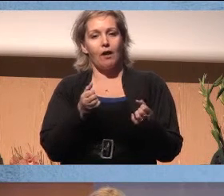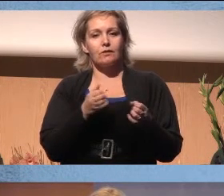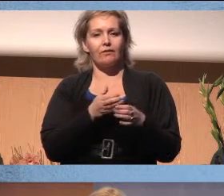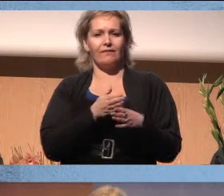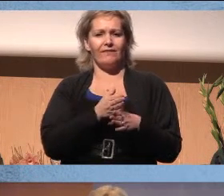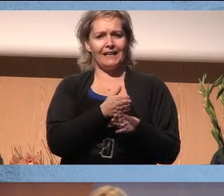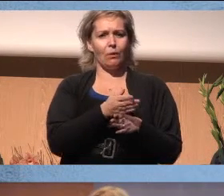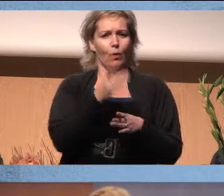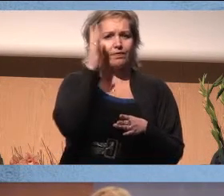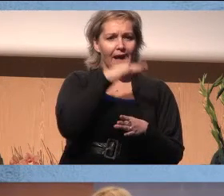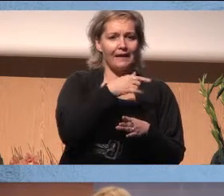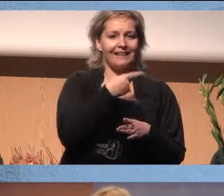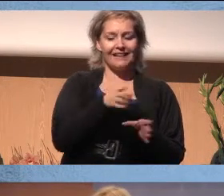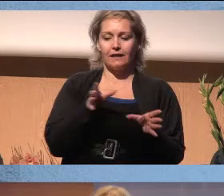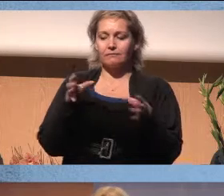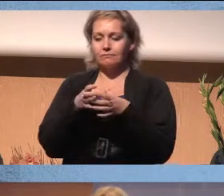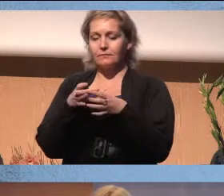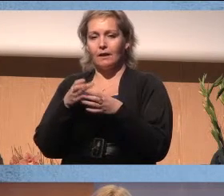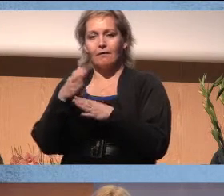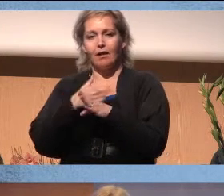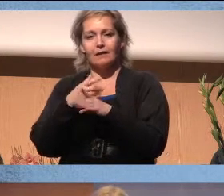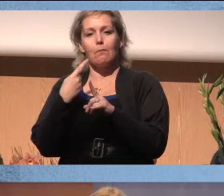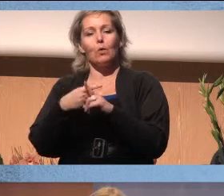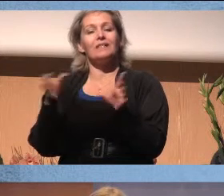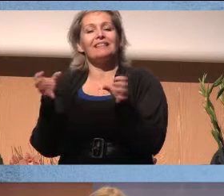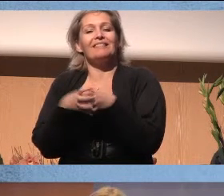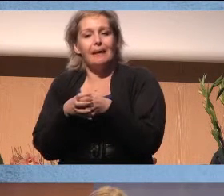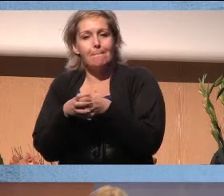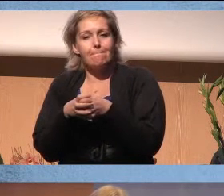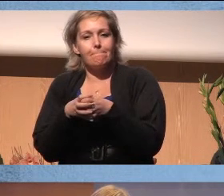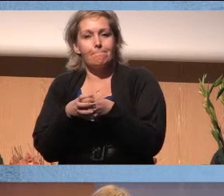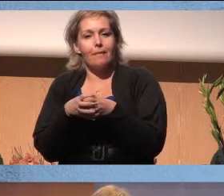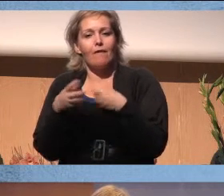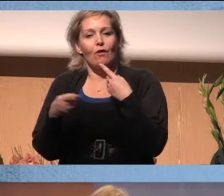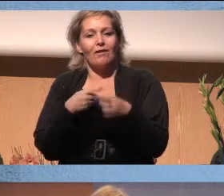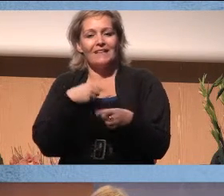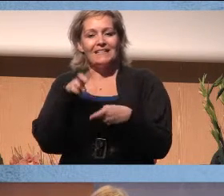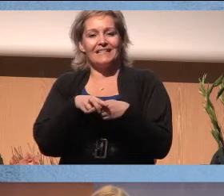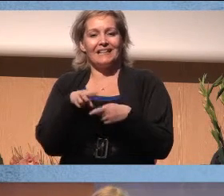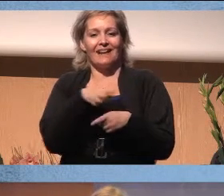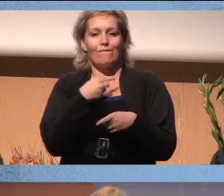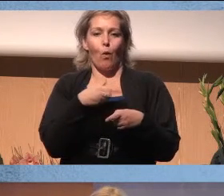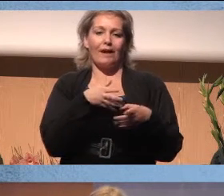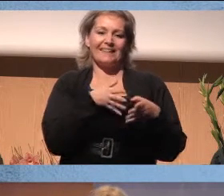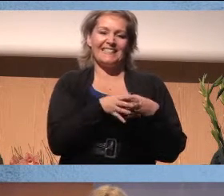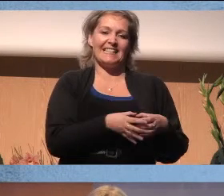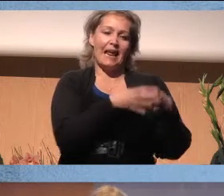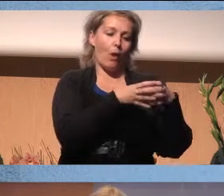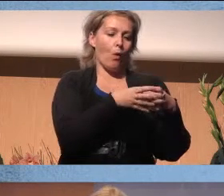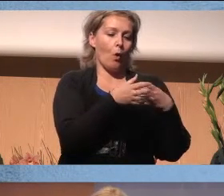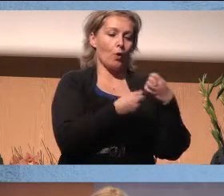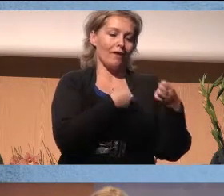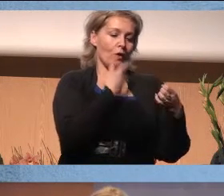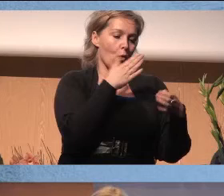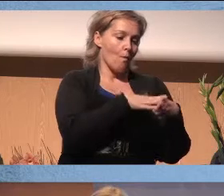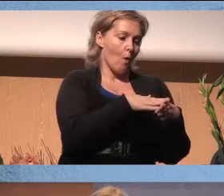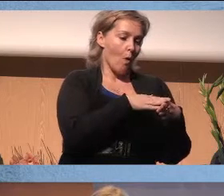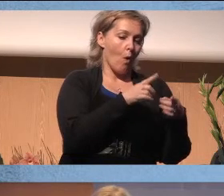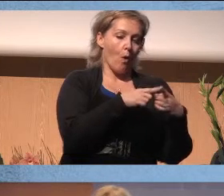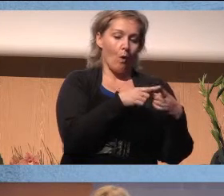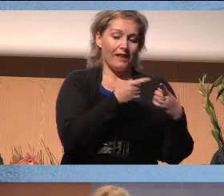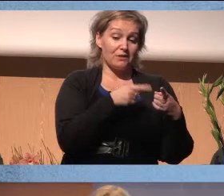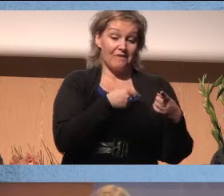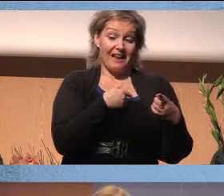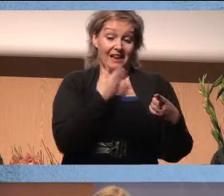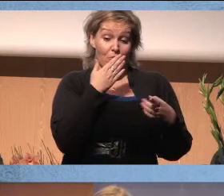silotenkning til samlokalisering og team. Fortsatt sitter vi i våre siloer og gjør det vi gode på, og noe av det vi ikke